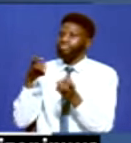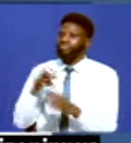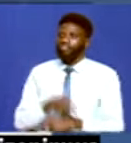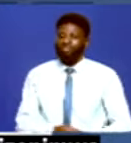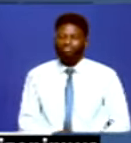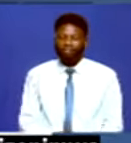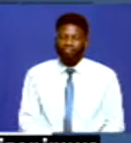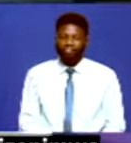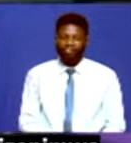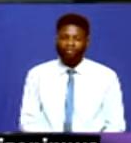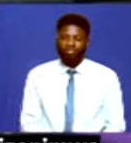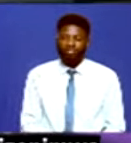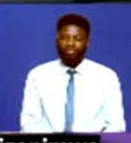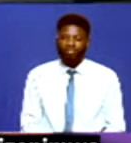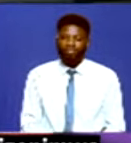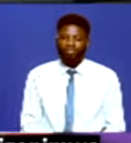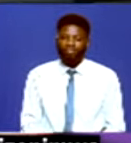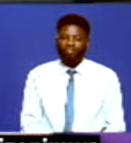Yusuf Hilou.